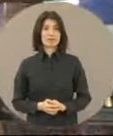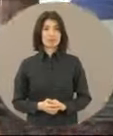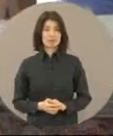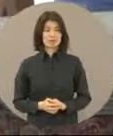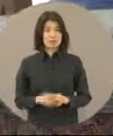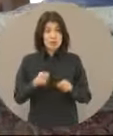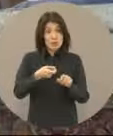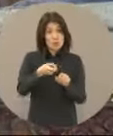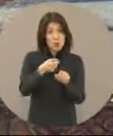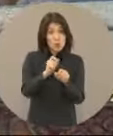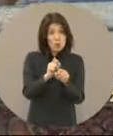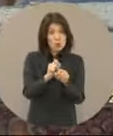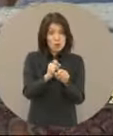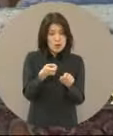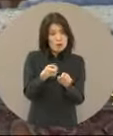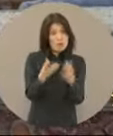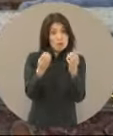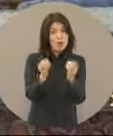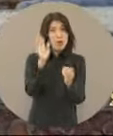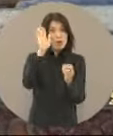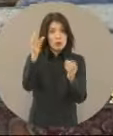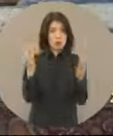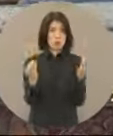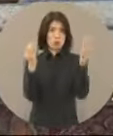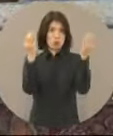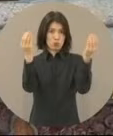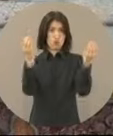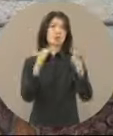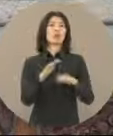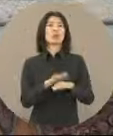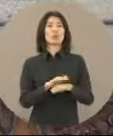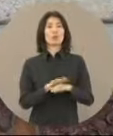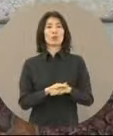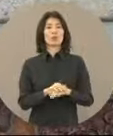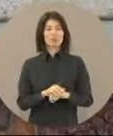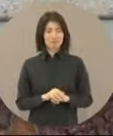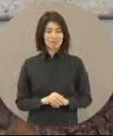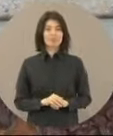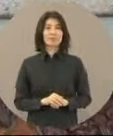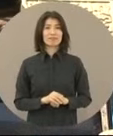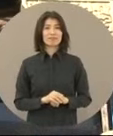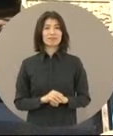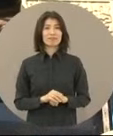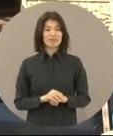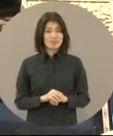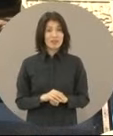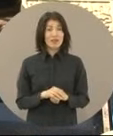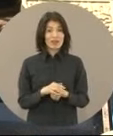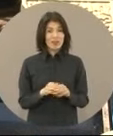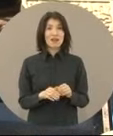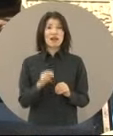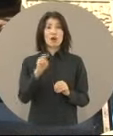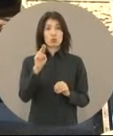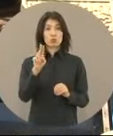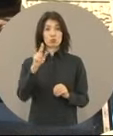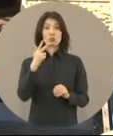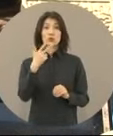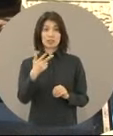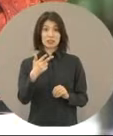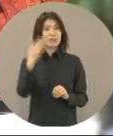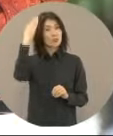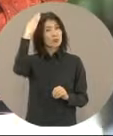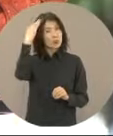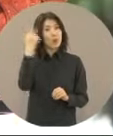彫刻などは欅材で作られ、はめ込み式になっています。山車には黒や赤の漆が塗られ